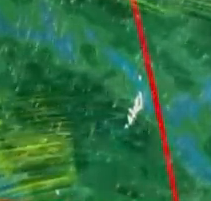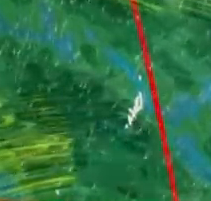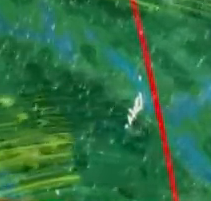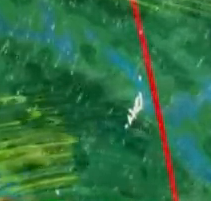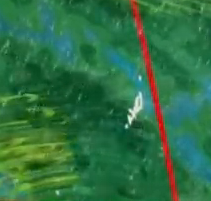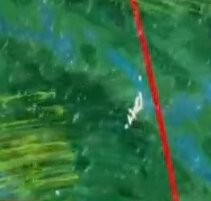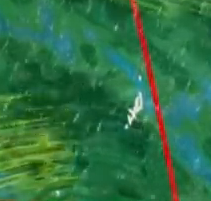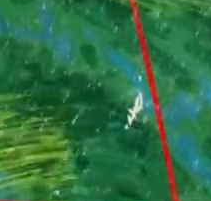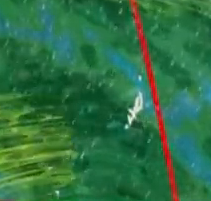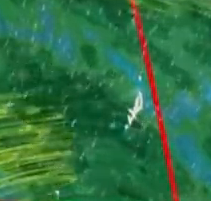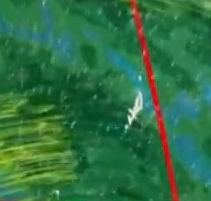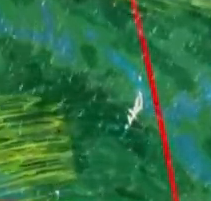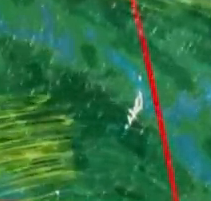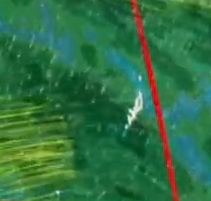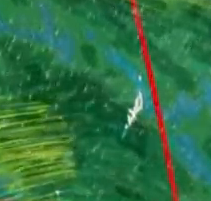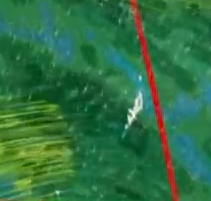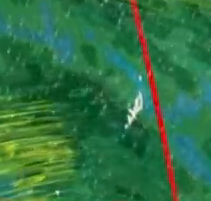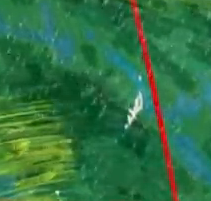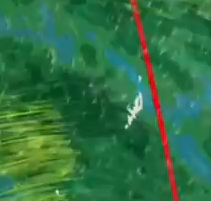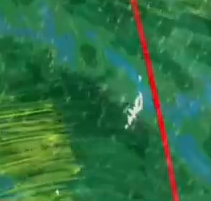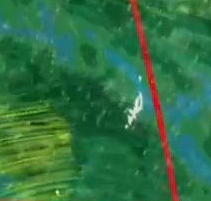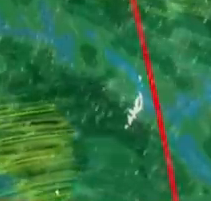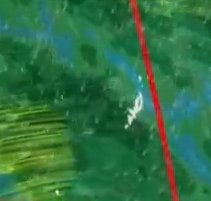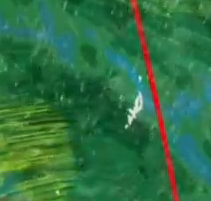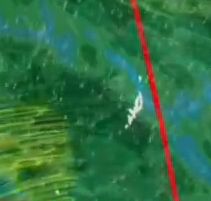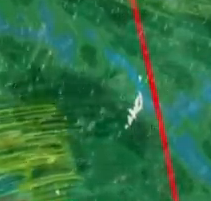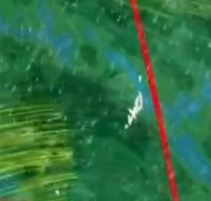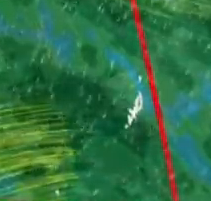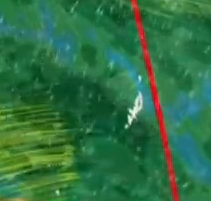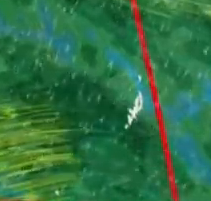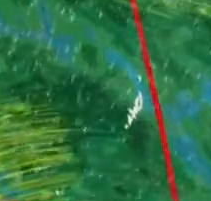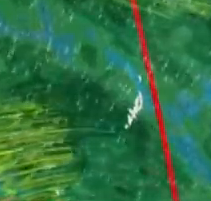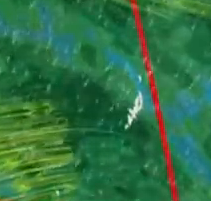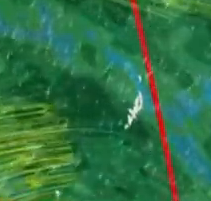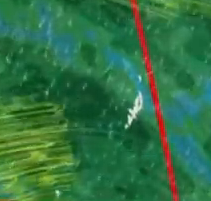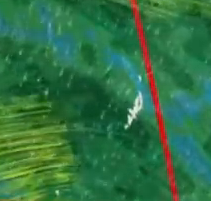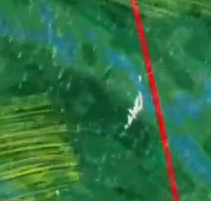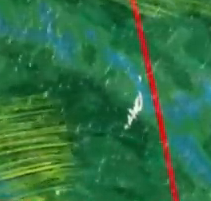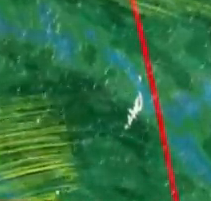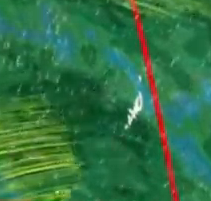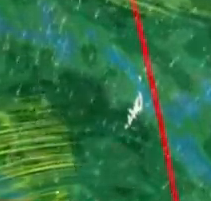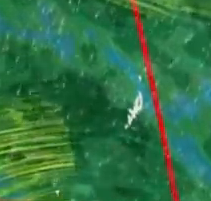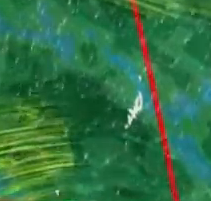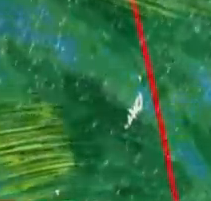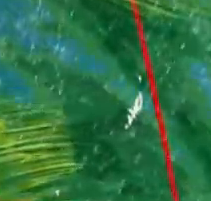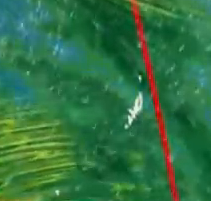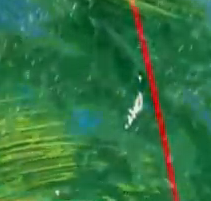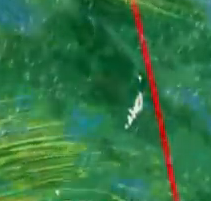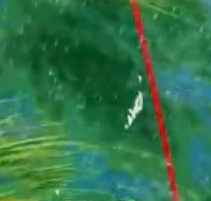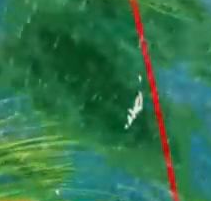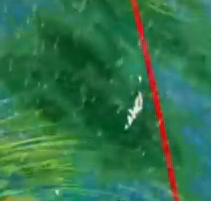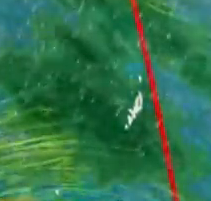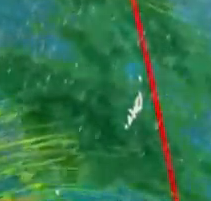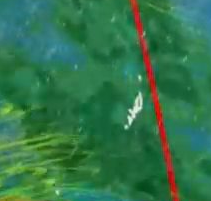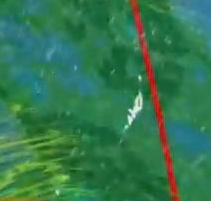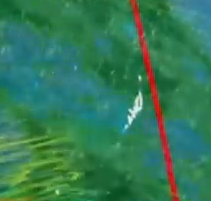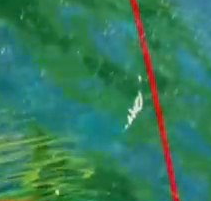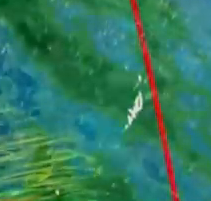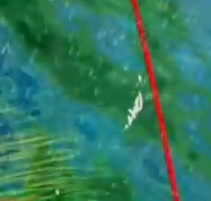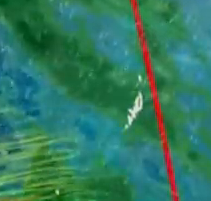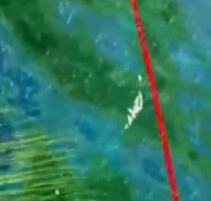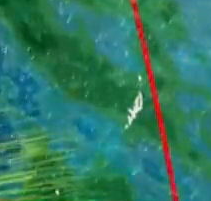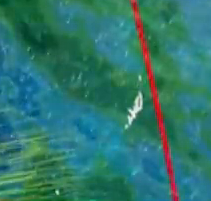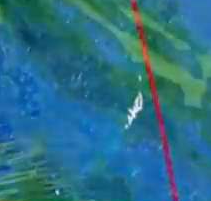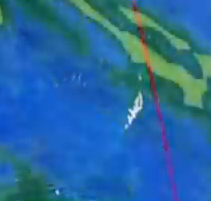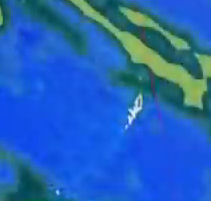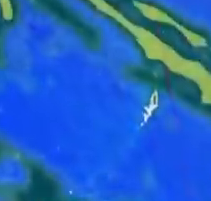malaking bahagi ng bansa ang apektado ng mga kaulapan at pag-ulang dala nito. Kapamilya, patuloy na maghanda sa banta ng mga pagbaha at